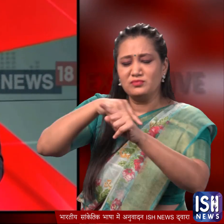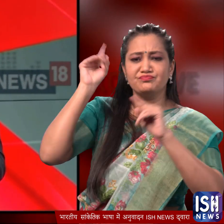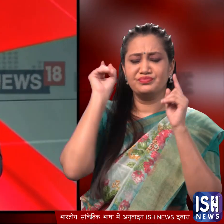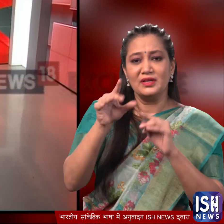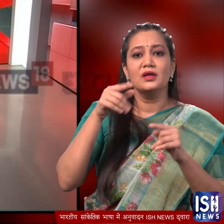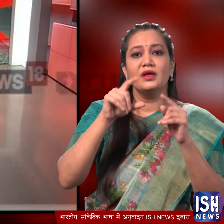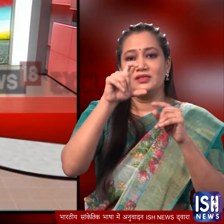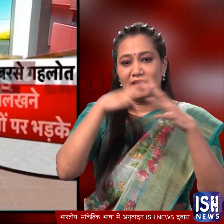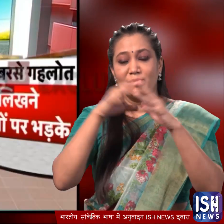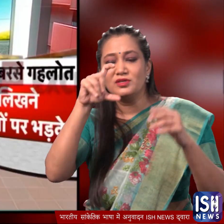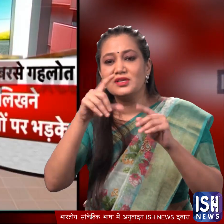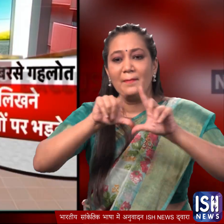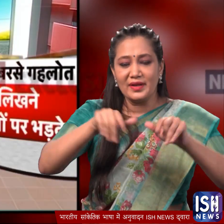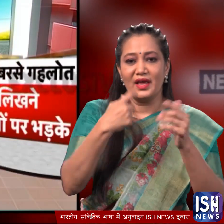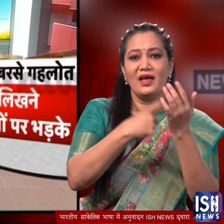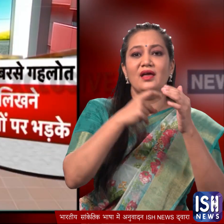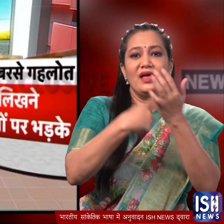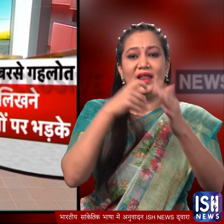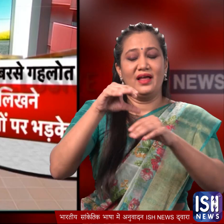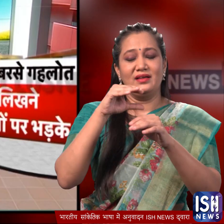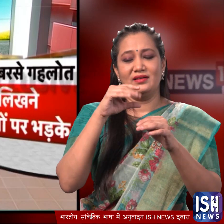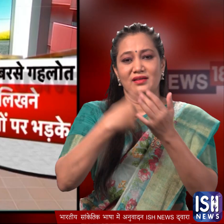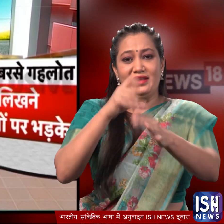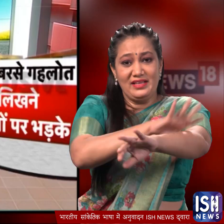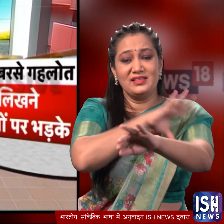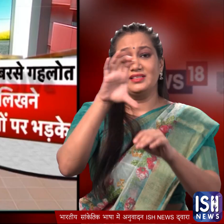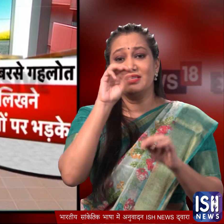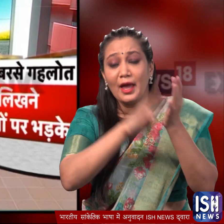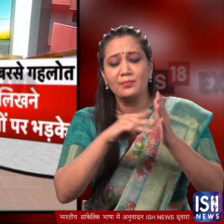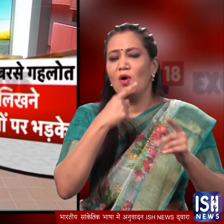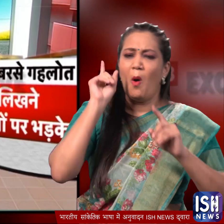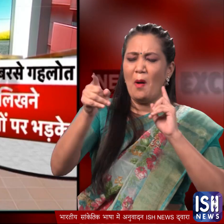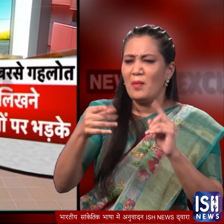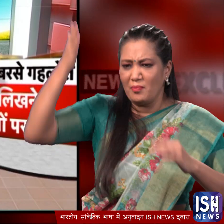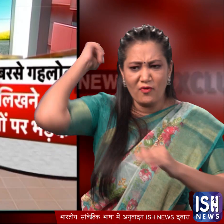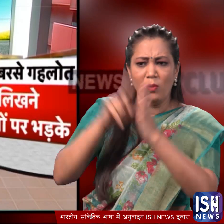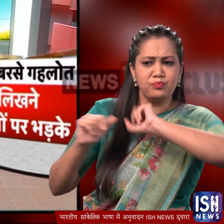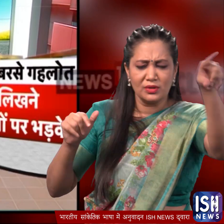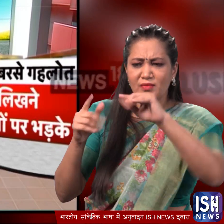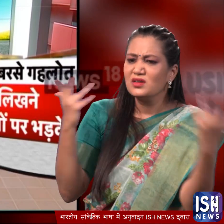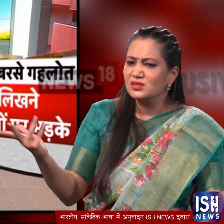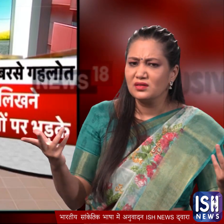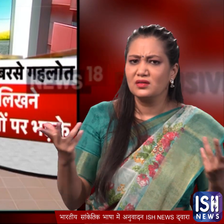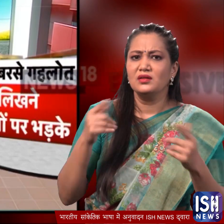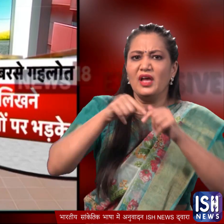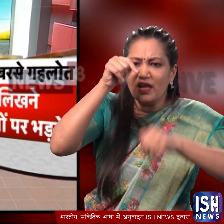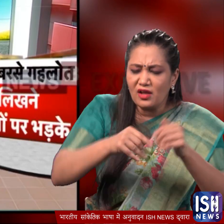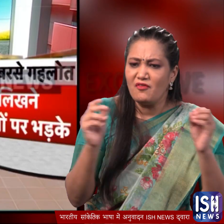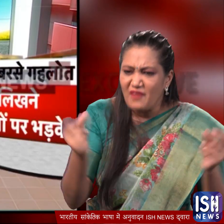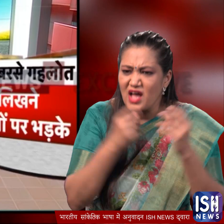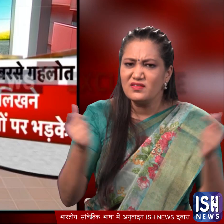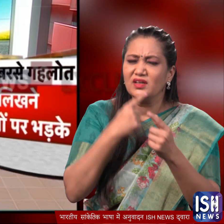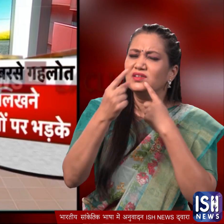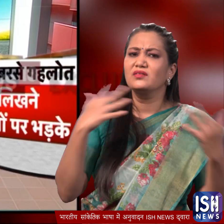है कि सीडब्ल्यूसी की बैठक में राजस्थान के मुख्यमंत्री अशोक गहलोत ने उन लोगों को खरी खरी सुना दी जिन्होंने चिट्ठी के जरिए संगठन के चुनाव